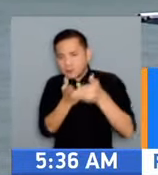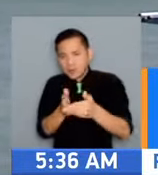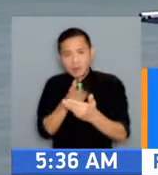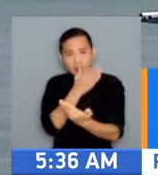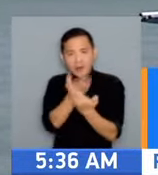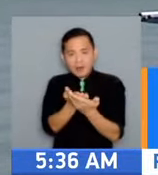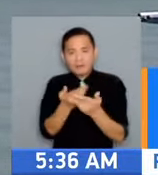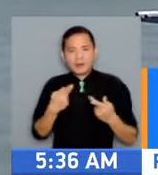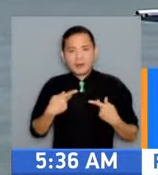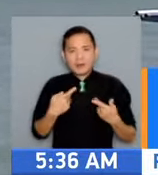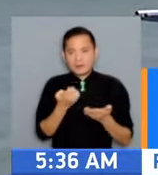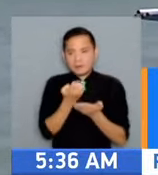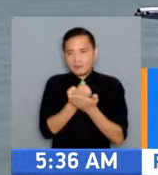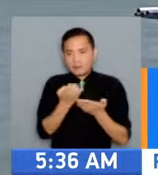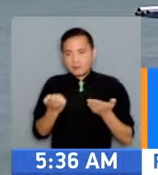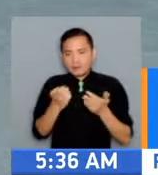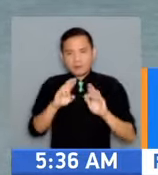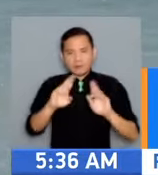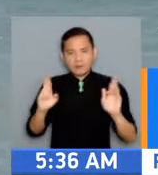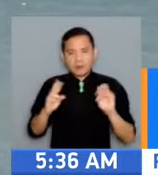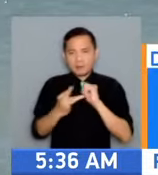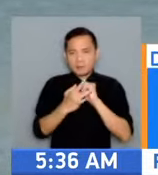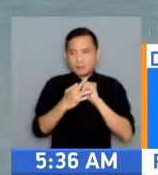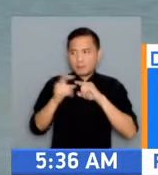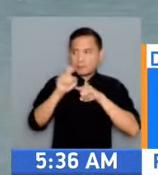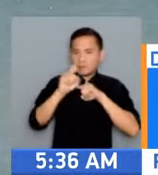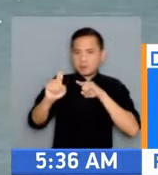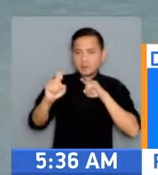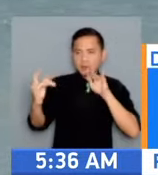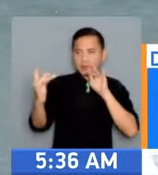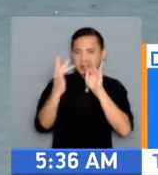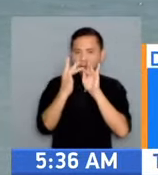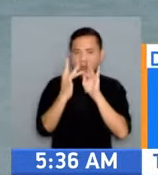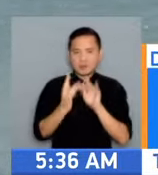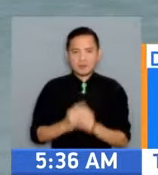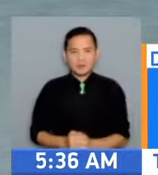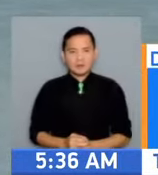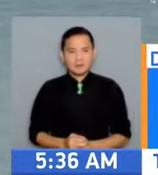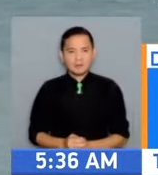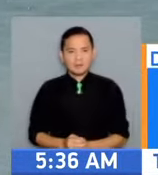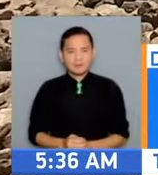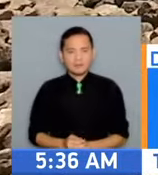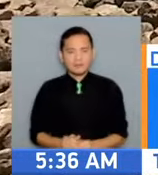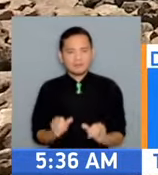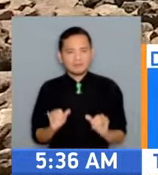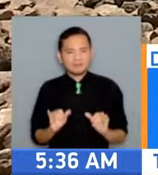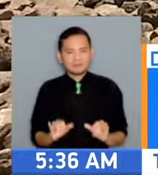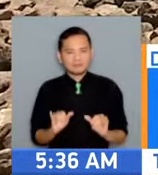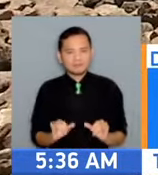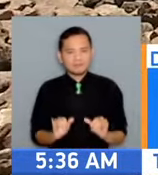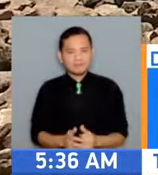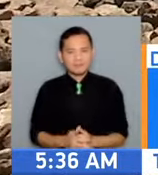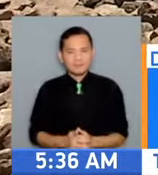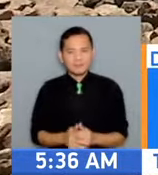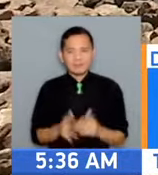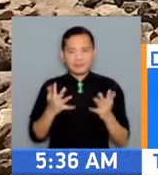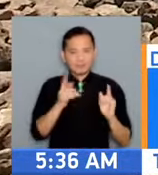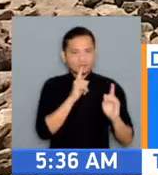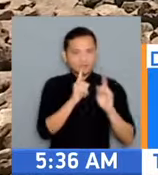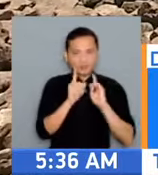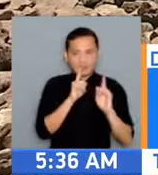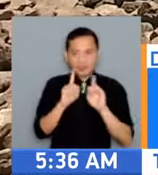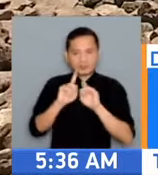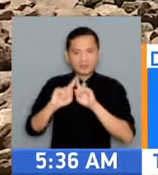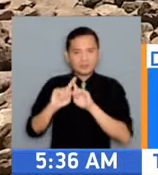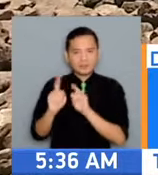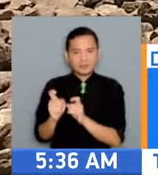pero pinalibutan pa rin daw sila ng Chinese. Talagang walang ang katigil. Ang ganda nga nung sinabi ng mga nakausap na mangisda ni Mavi, si Mavi yung sumama